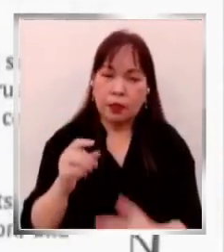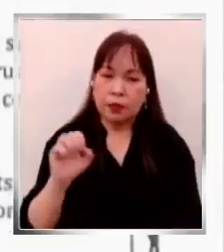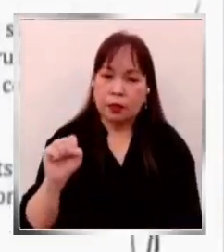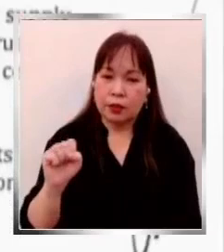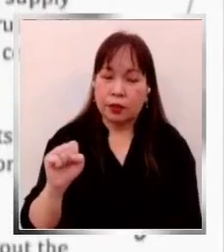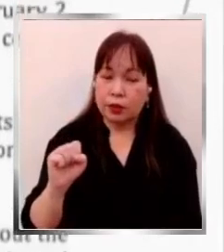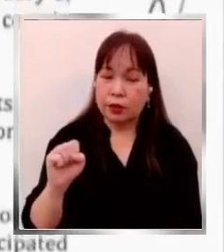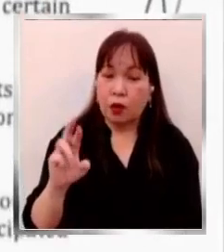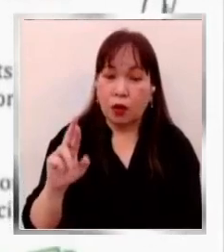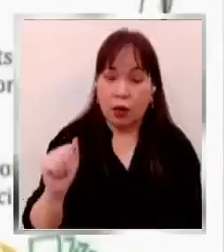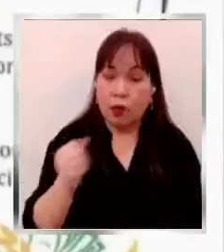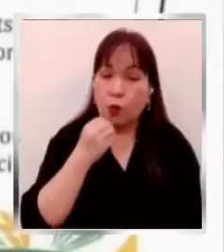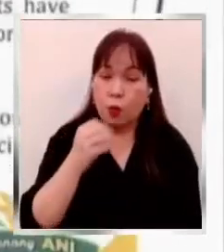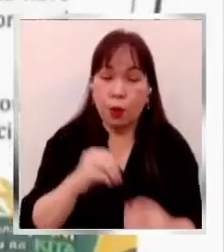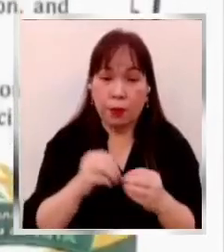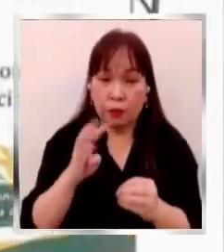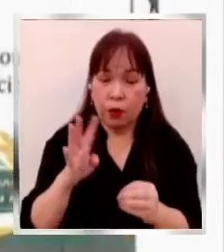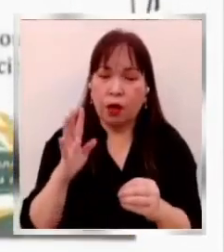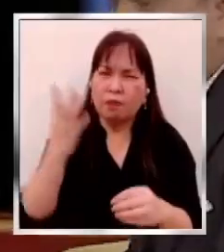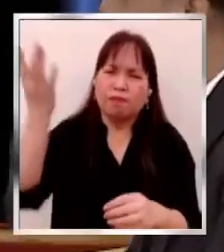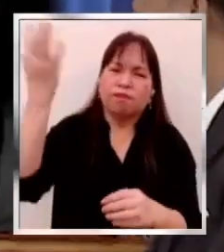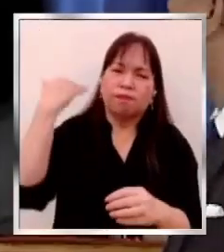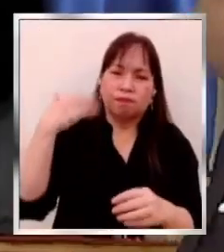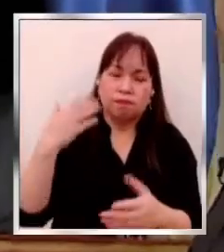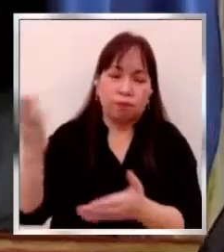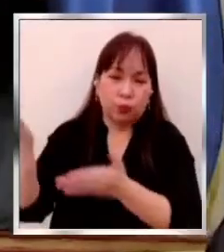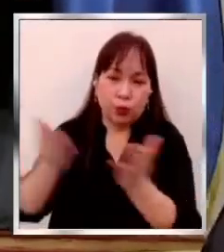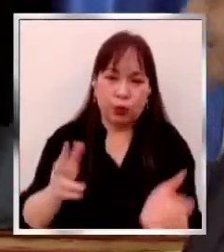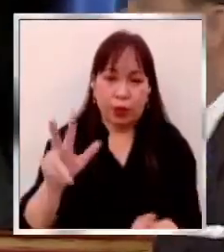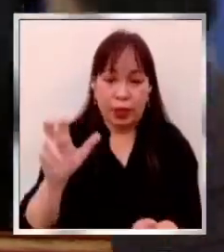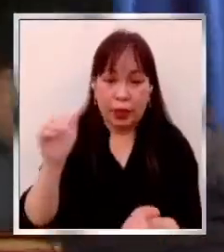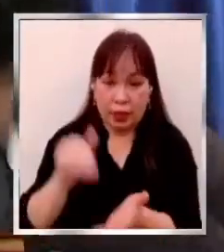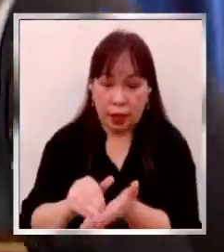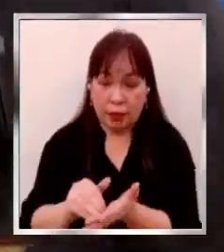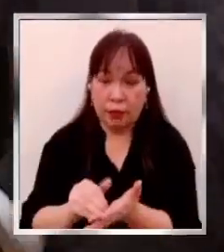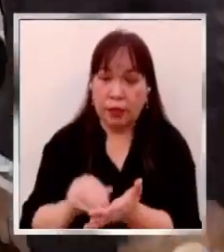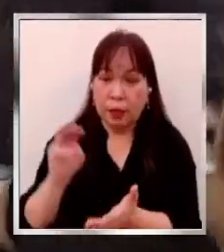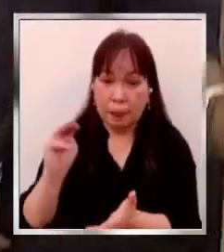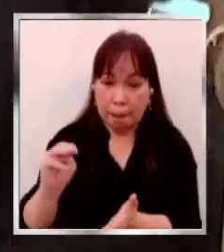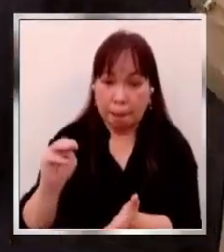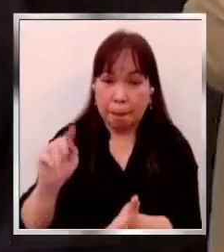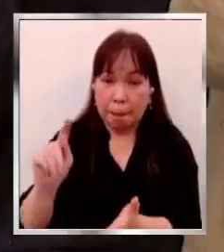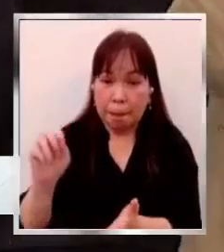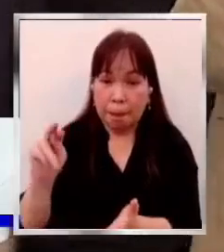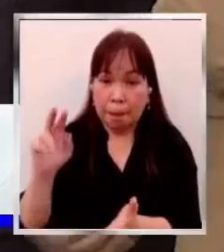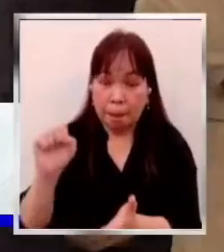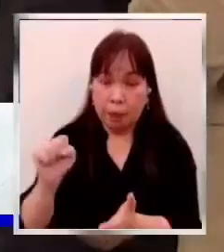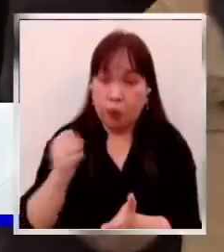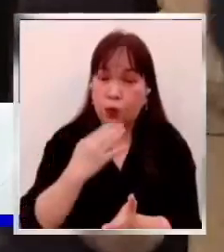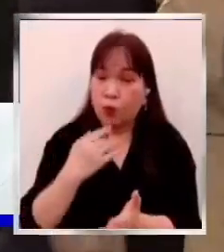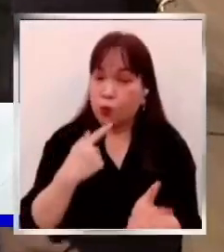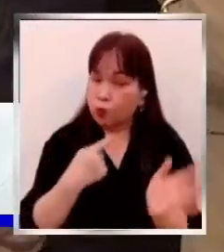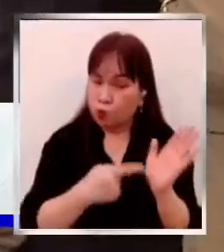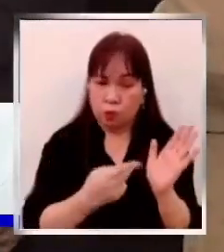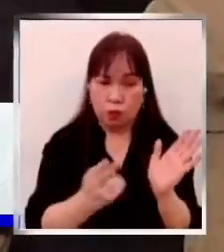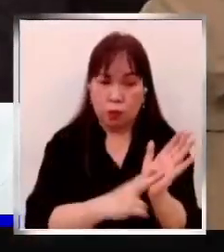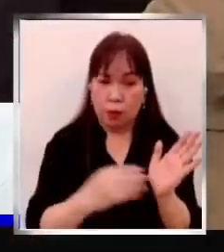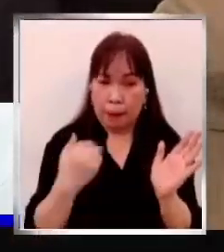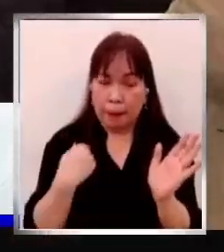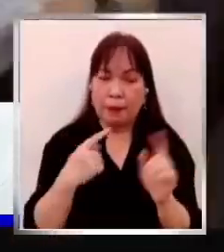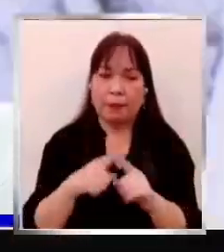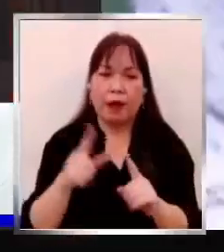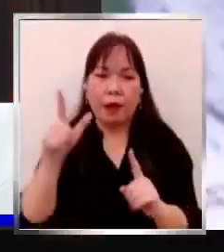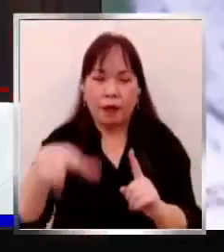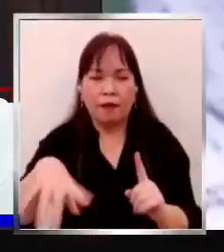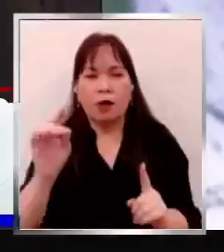importasyon ng 300,000 metric tons ng asukal na noong unang nilabas ay walang pirma at hindi naman daw pala aprobado ng